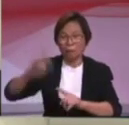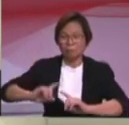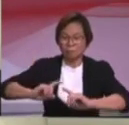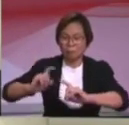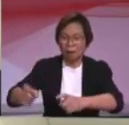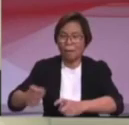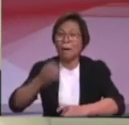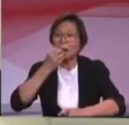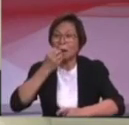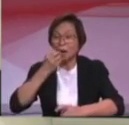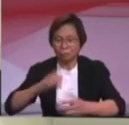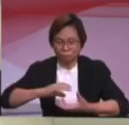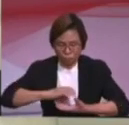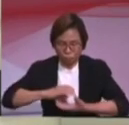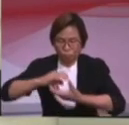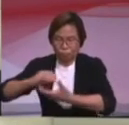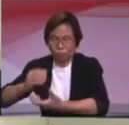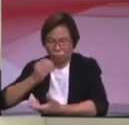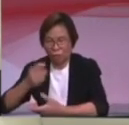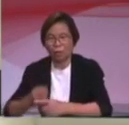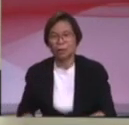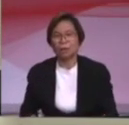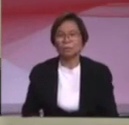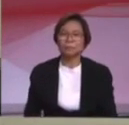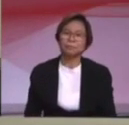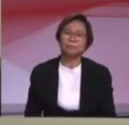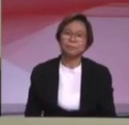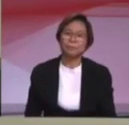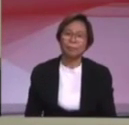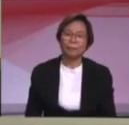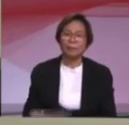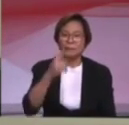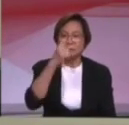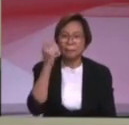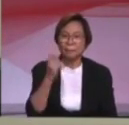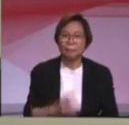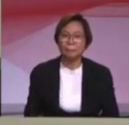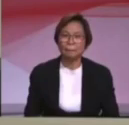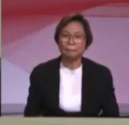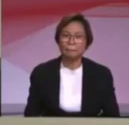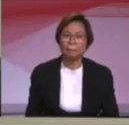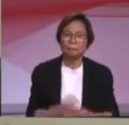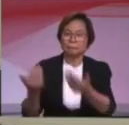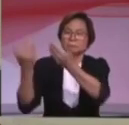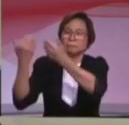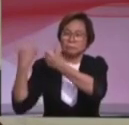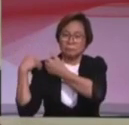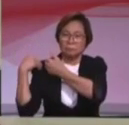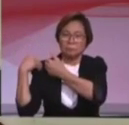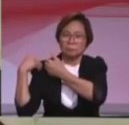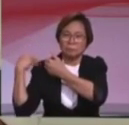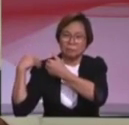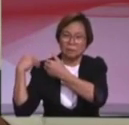diberikan makanan kecuali perkara-perkara lain, ya. Oleh kerana tanggungjawab ini dan tanggungjawab